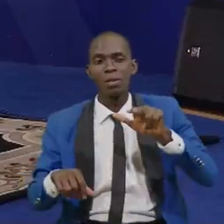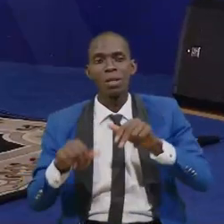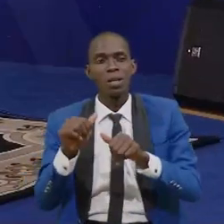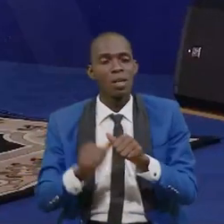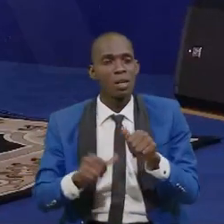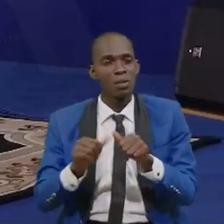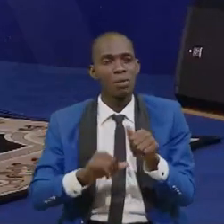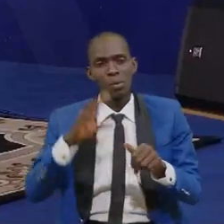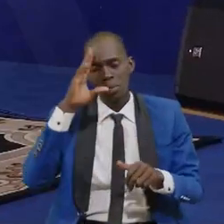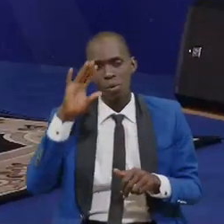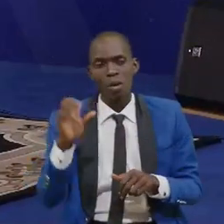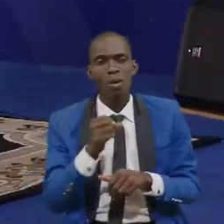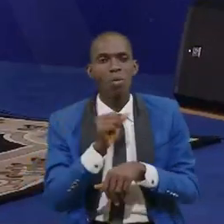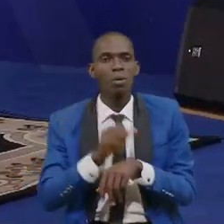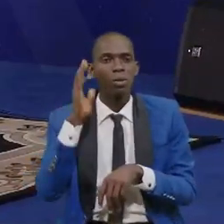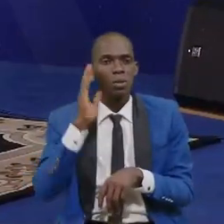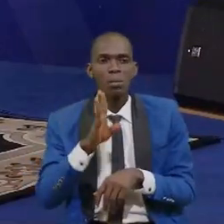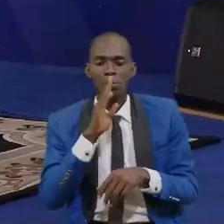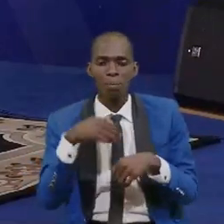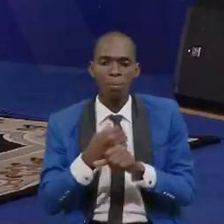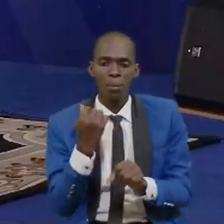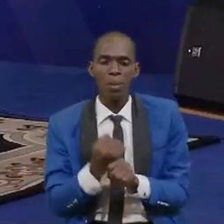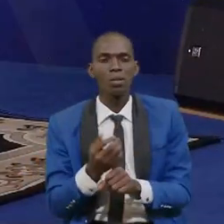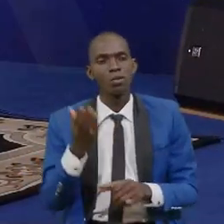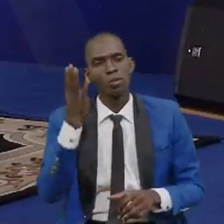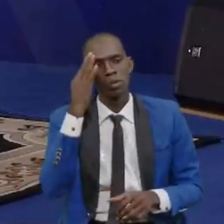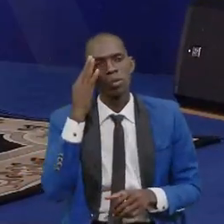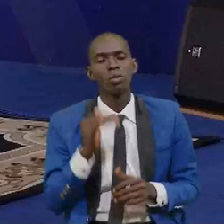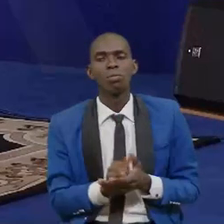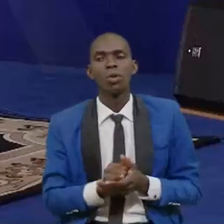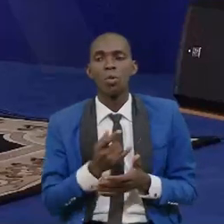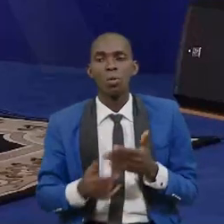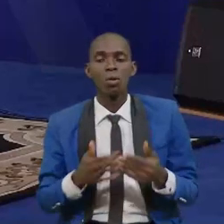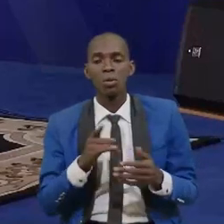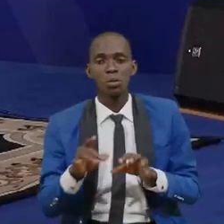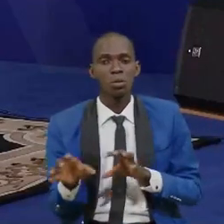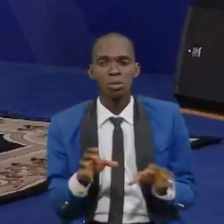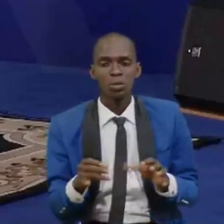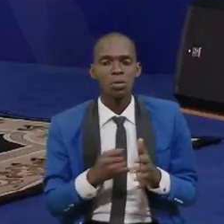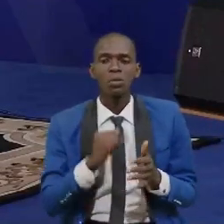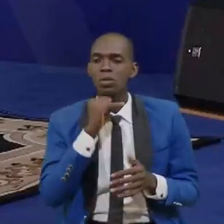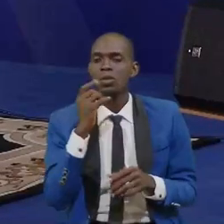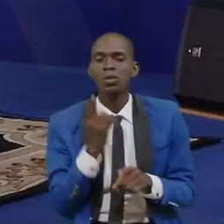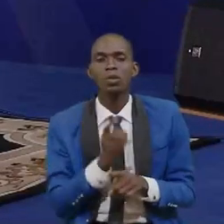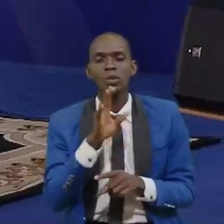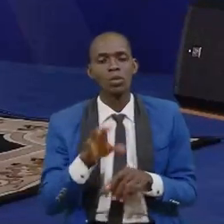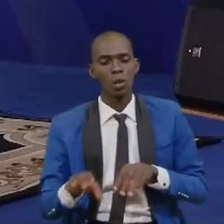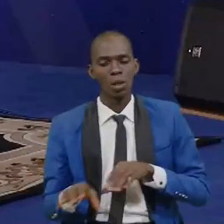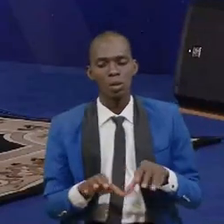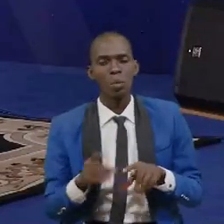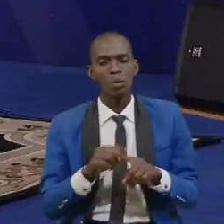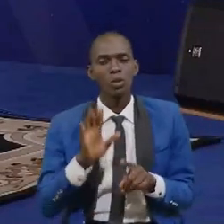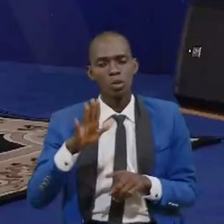L'œuvre de chacun sera manifestée. Tout ce que nous faisons, ce n'est pas l'action. Il y a